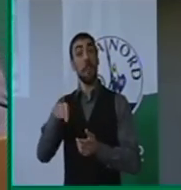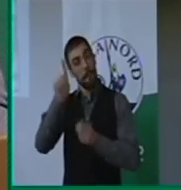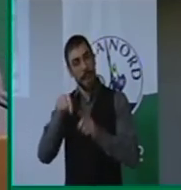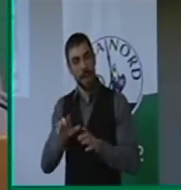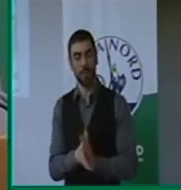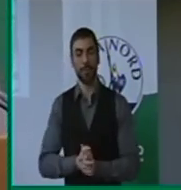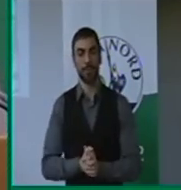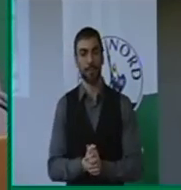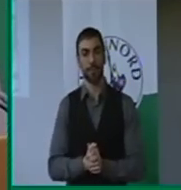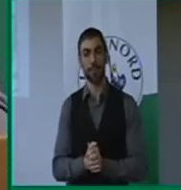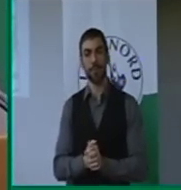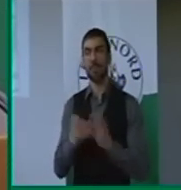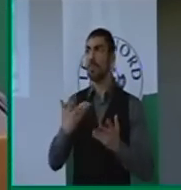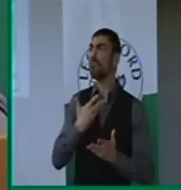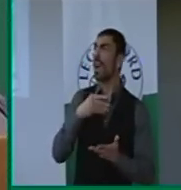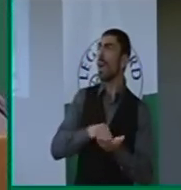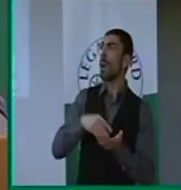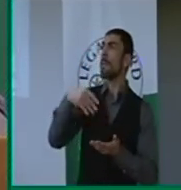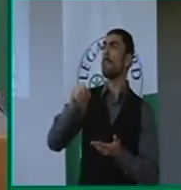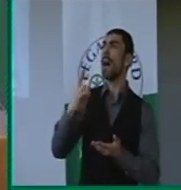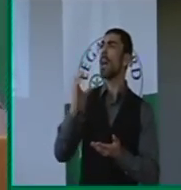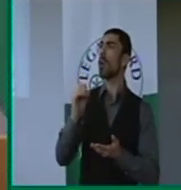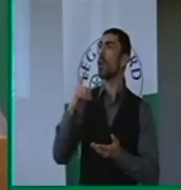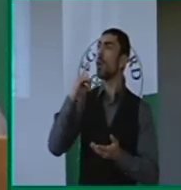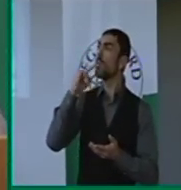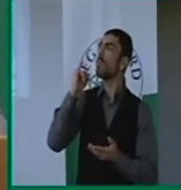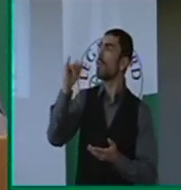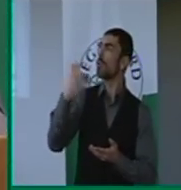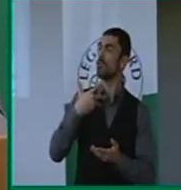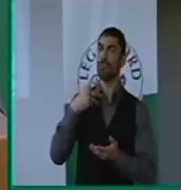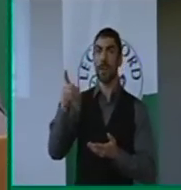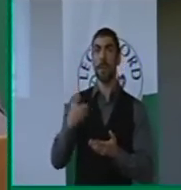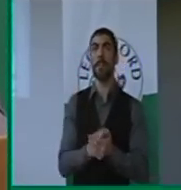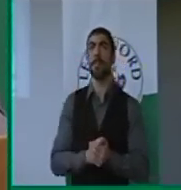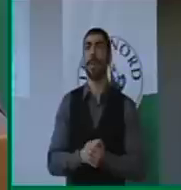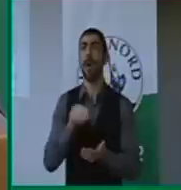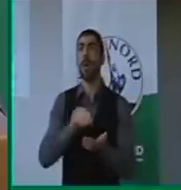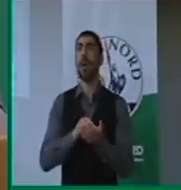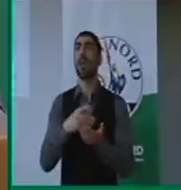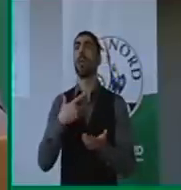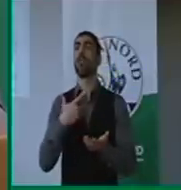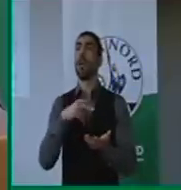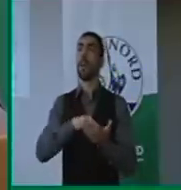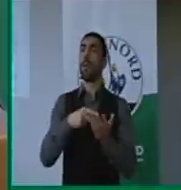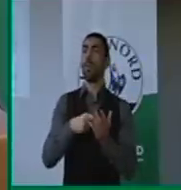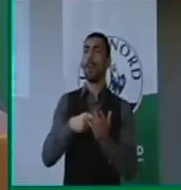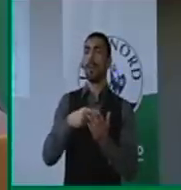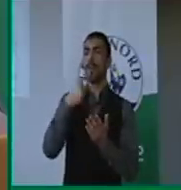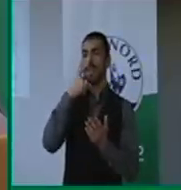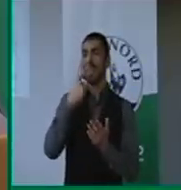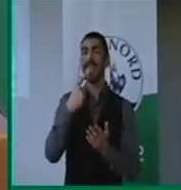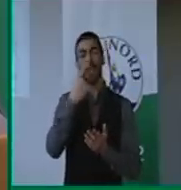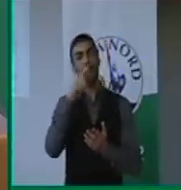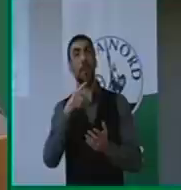so se c'è Marco Ecco li vedo laggiù Magari dove c'è un problema sulle l'emersione per esempio dei talenti